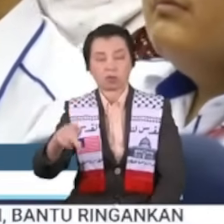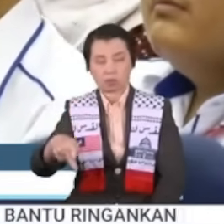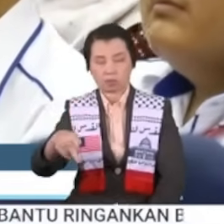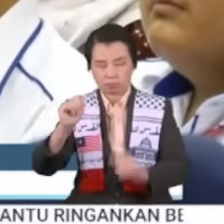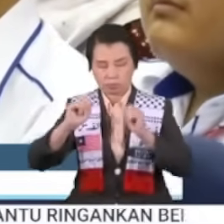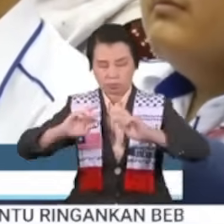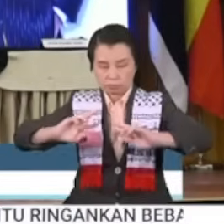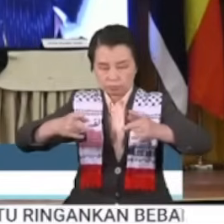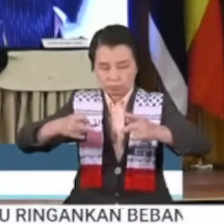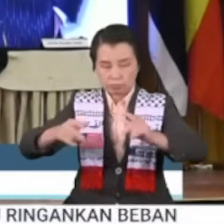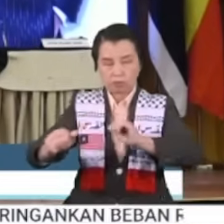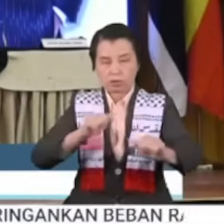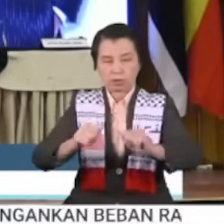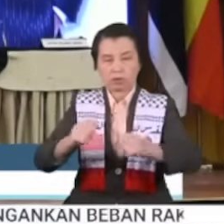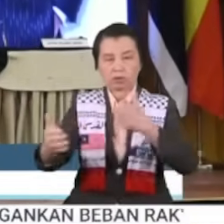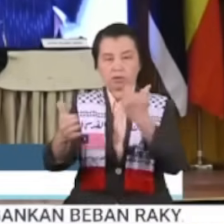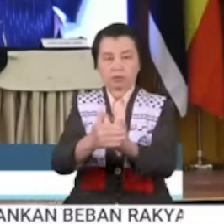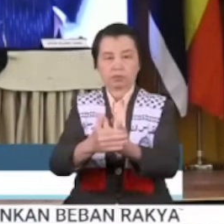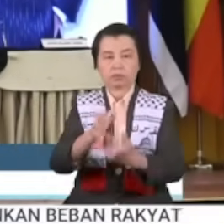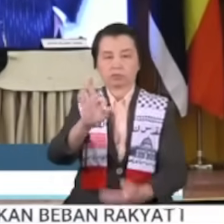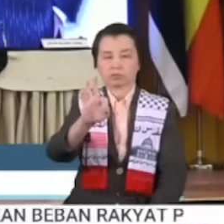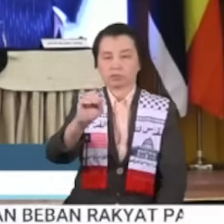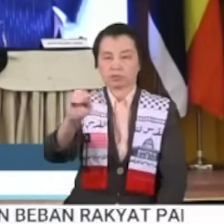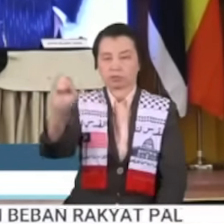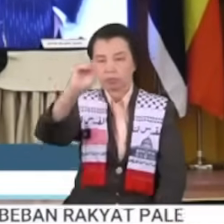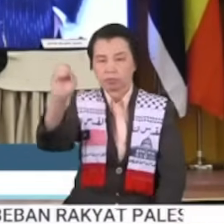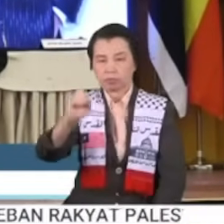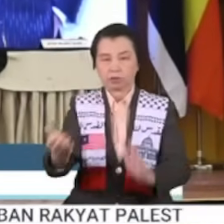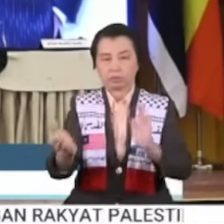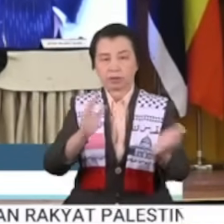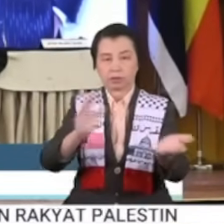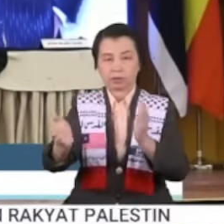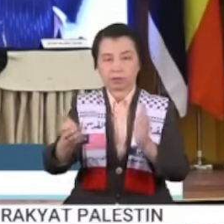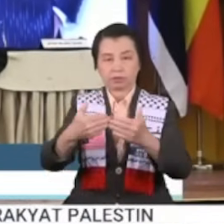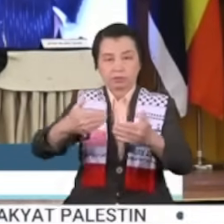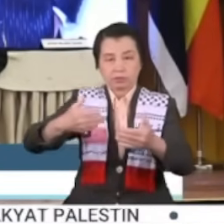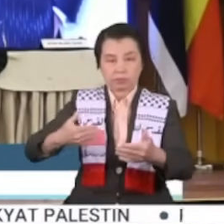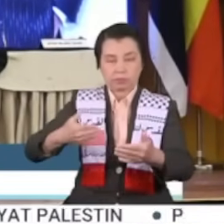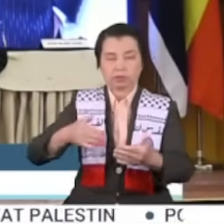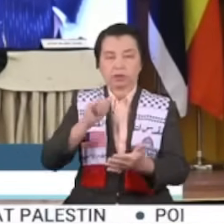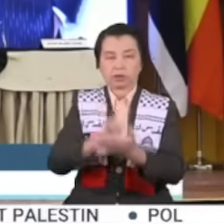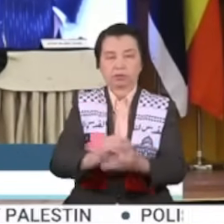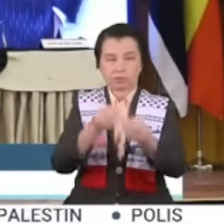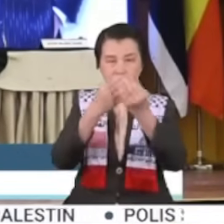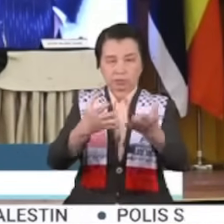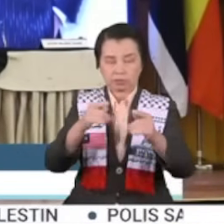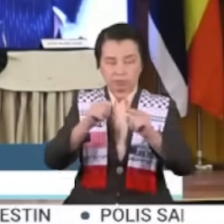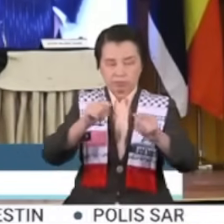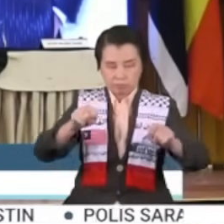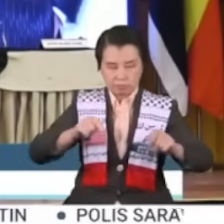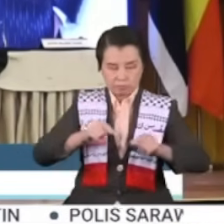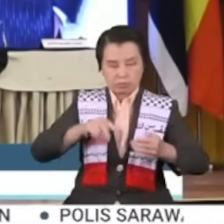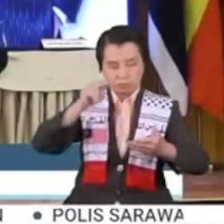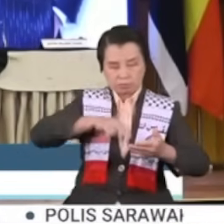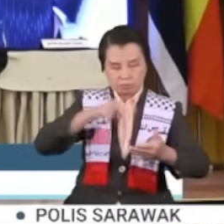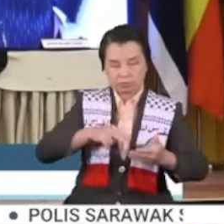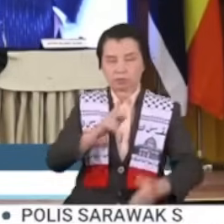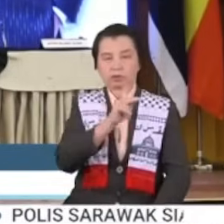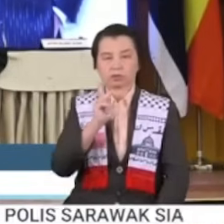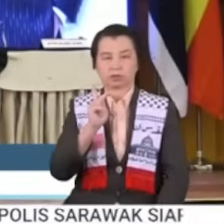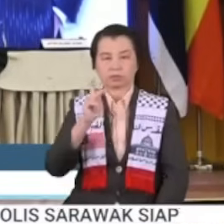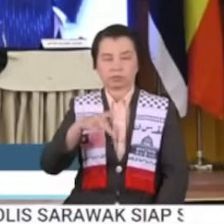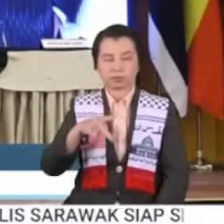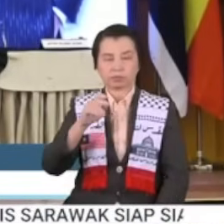tahap produktiviti sehingga 90% berbanding sebelum ini perkara ini dimaklumkan menerusi teks ucapan yang dibacakan ketua